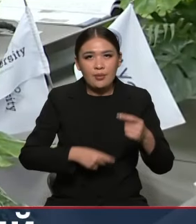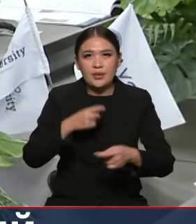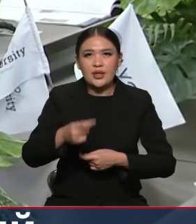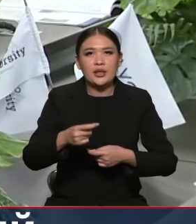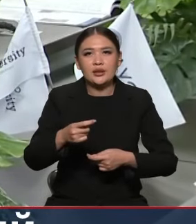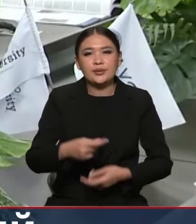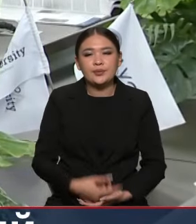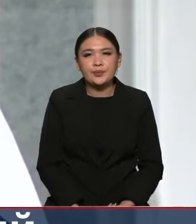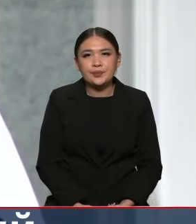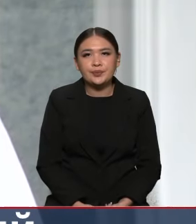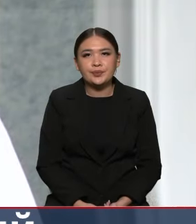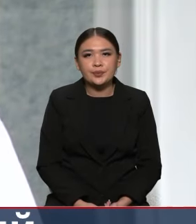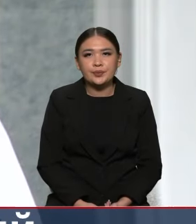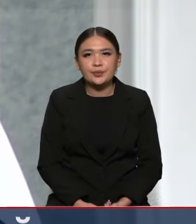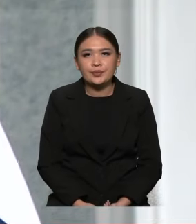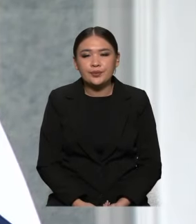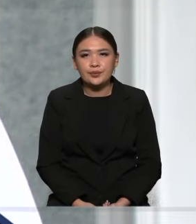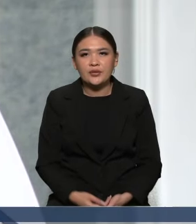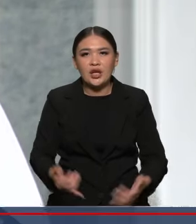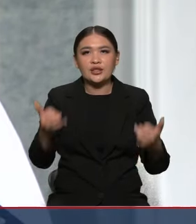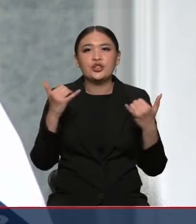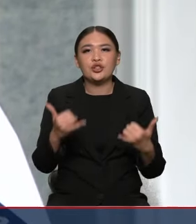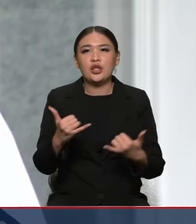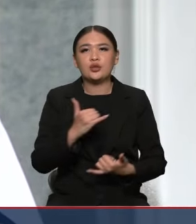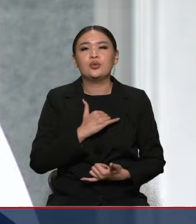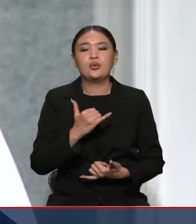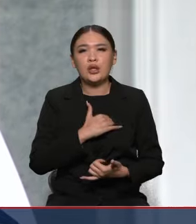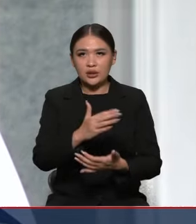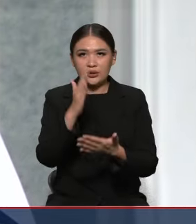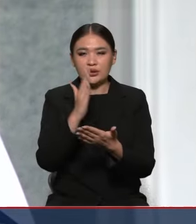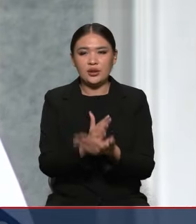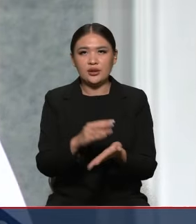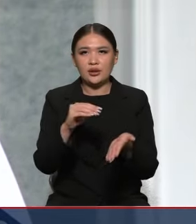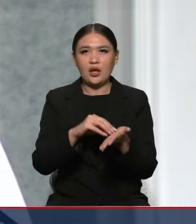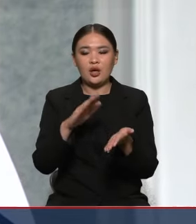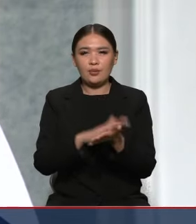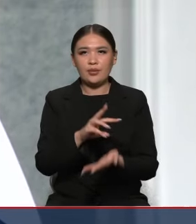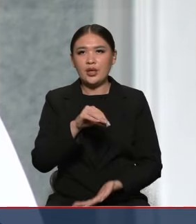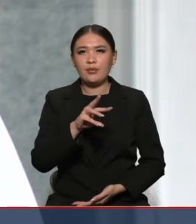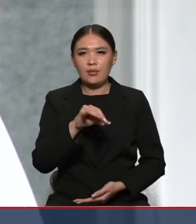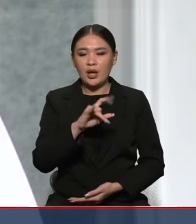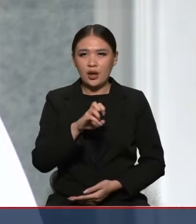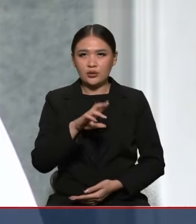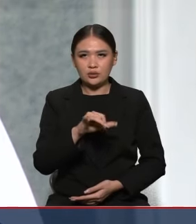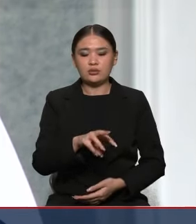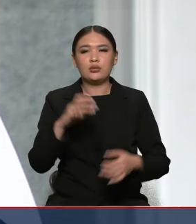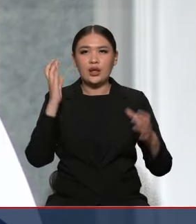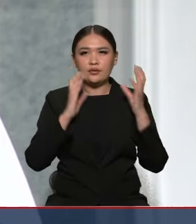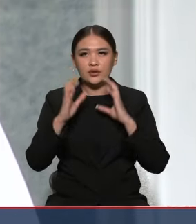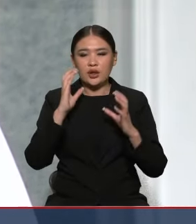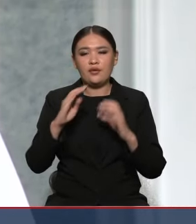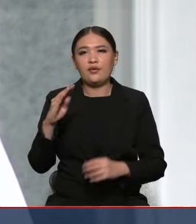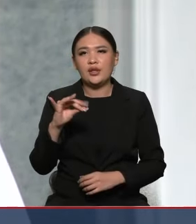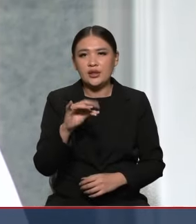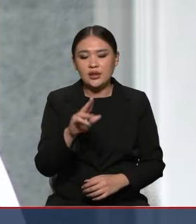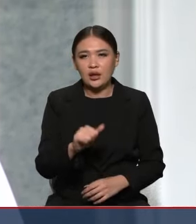передовыми знаниями. Сейчас у нас также имеется заключенный меморандум с Институтом ядерной физики,